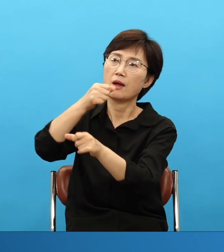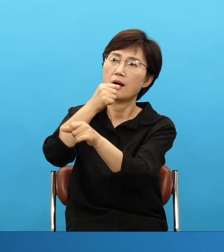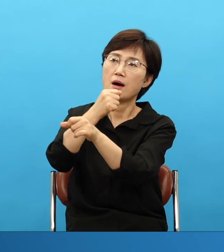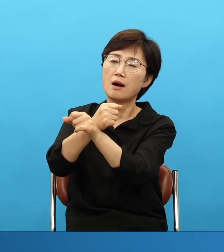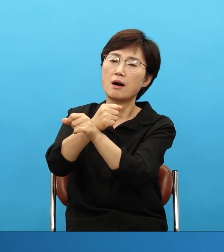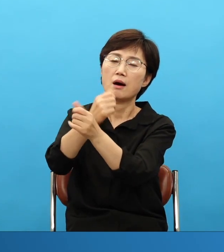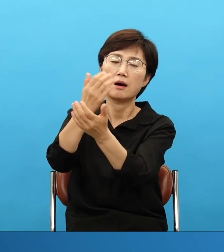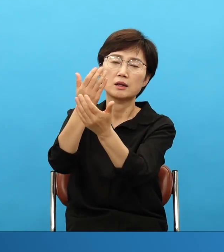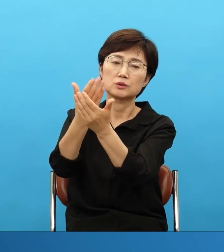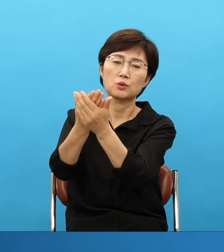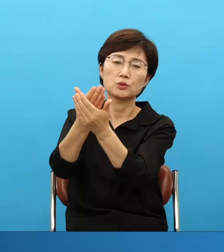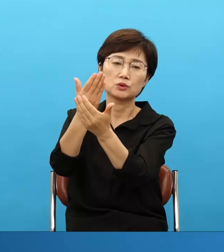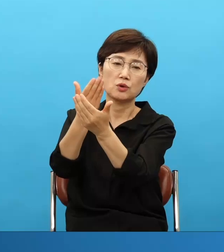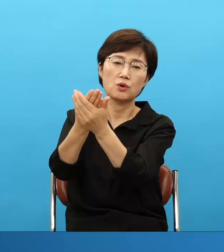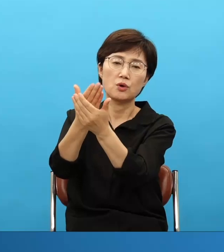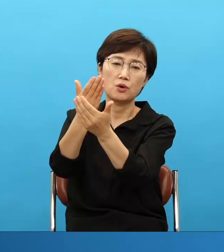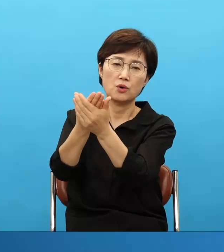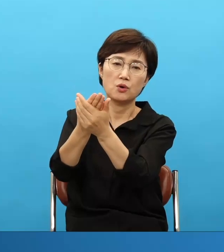시대고